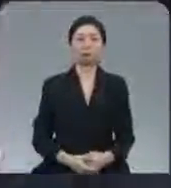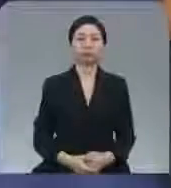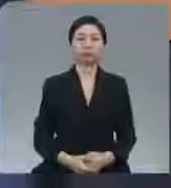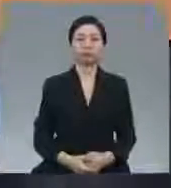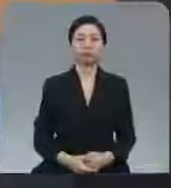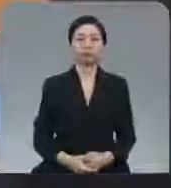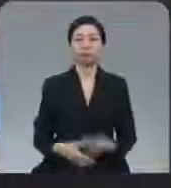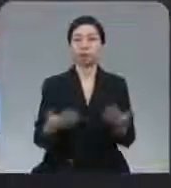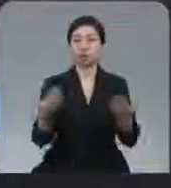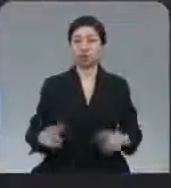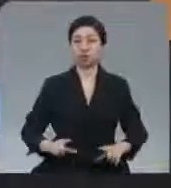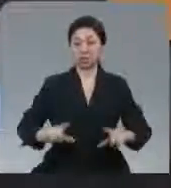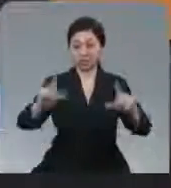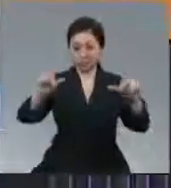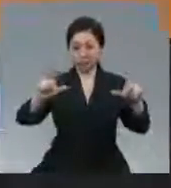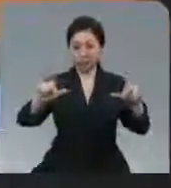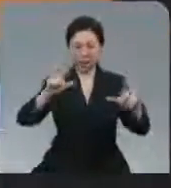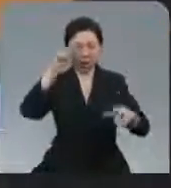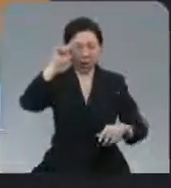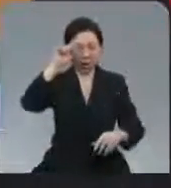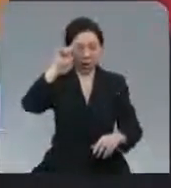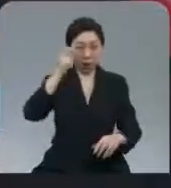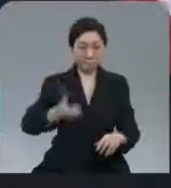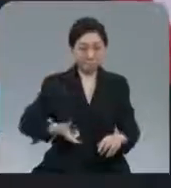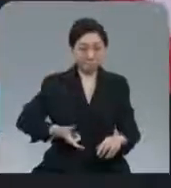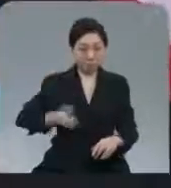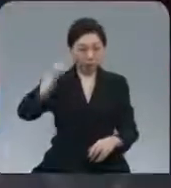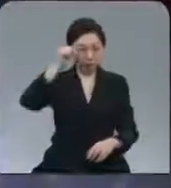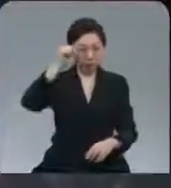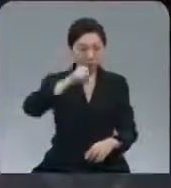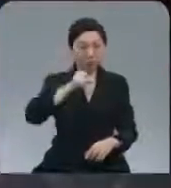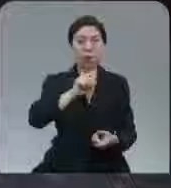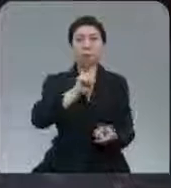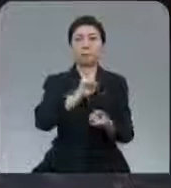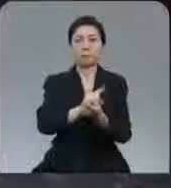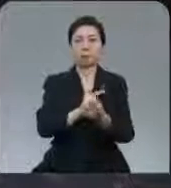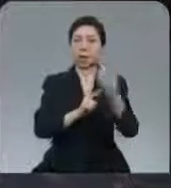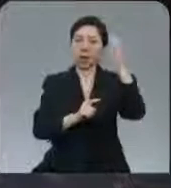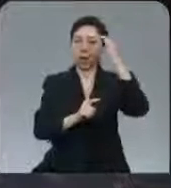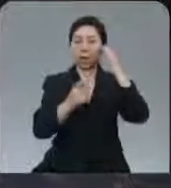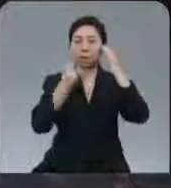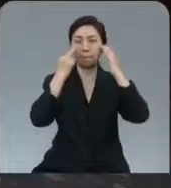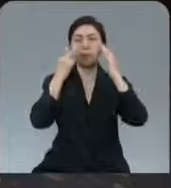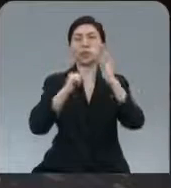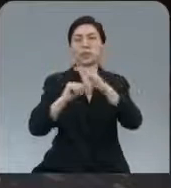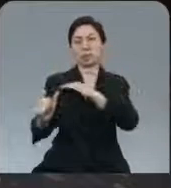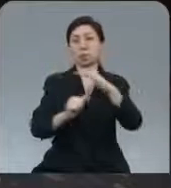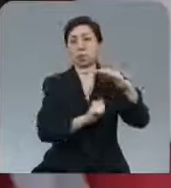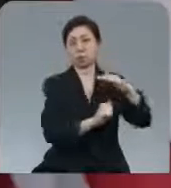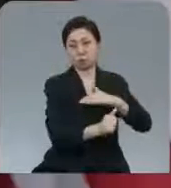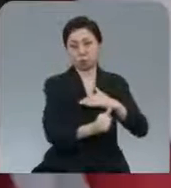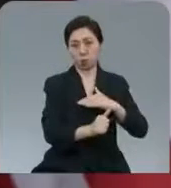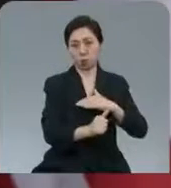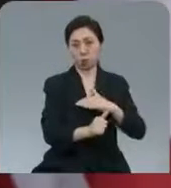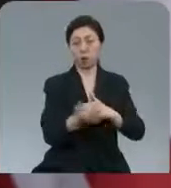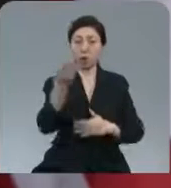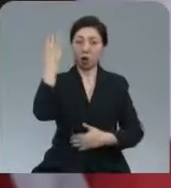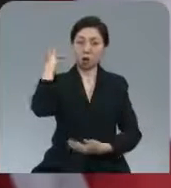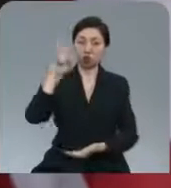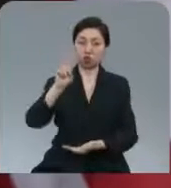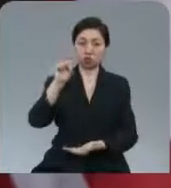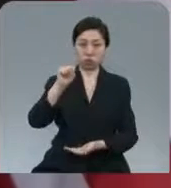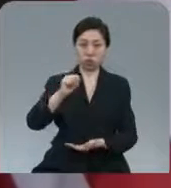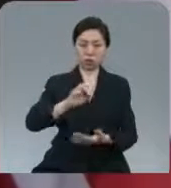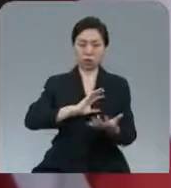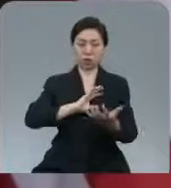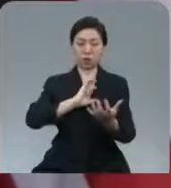tổ chức Đoàn đàm phán hạt nhân Hàn Quốc và Mỹ sáng ngày 24 tháng 10 đã hội Đàm tiếp tại sao kể từ sau khi tổng thống Hàn